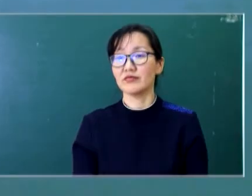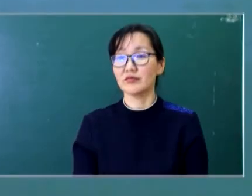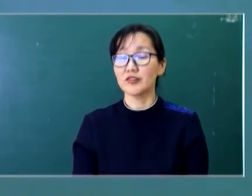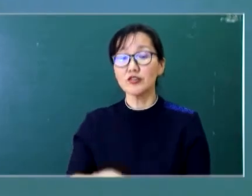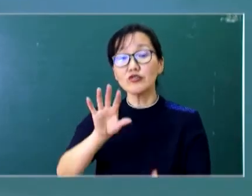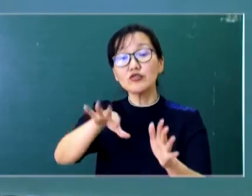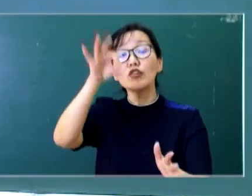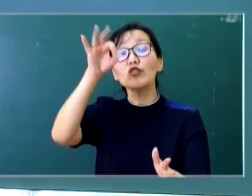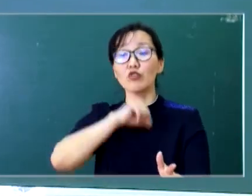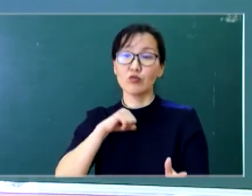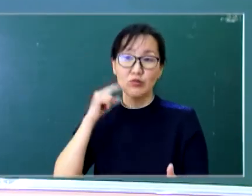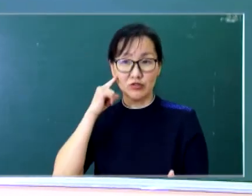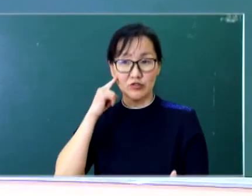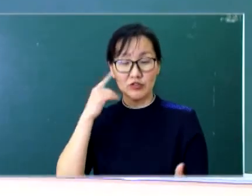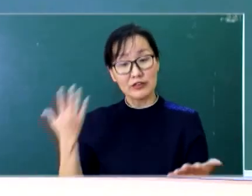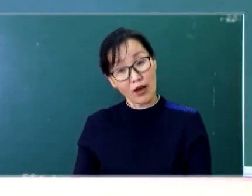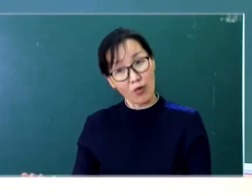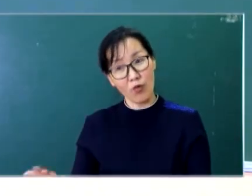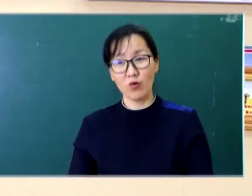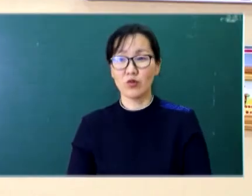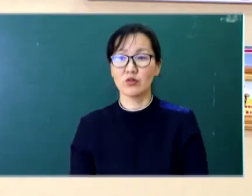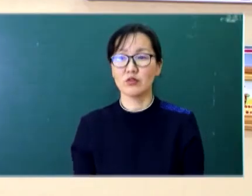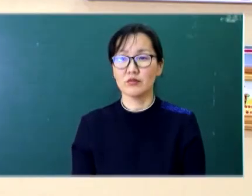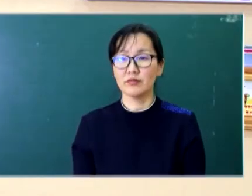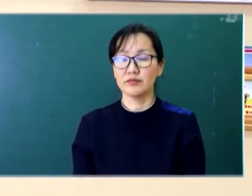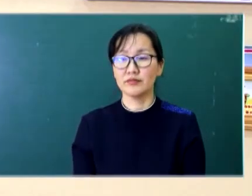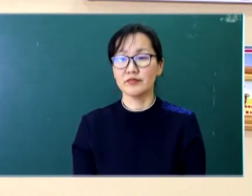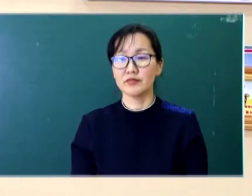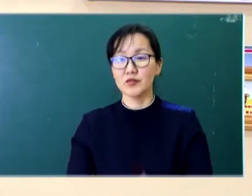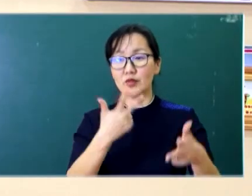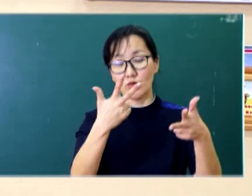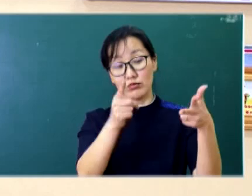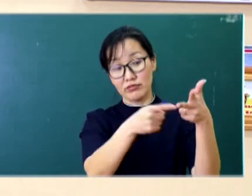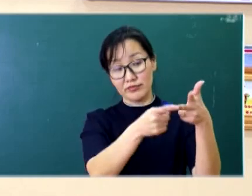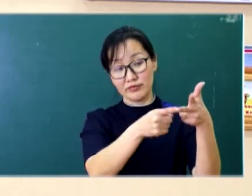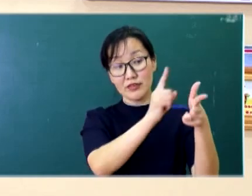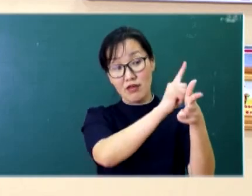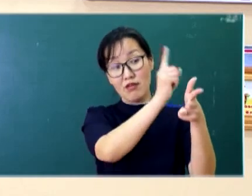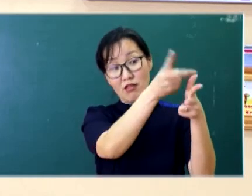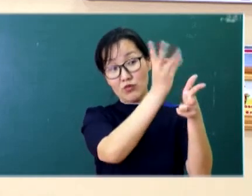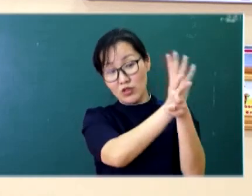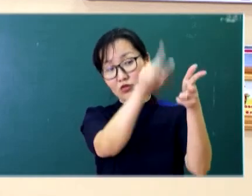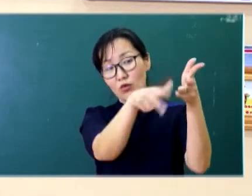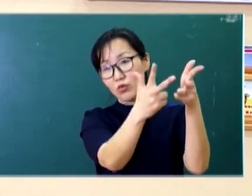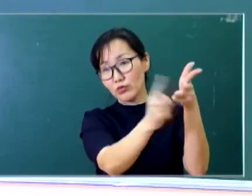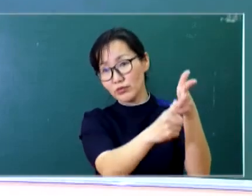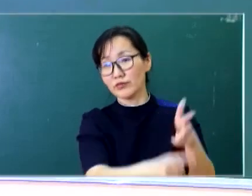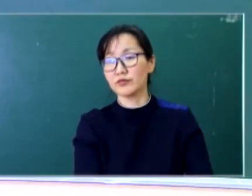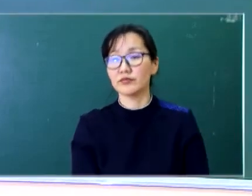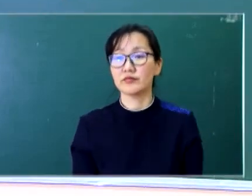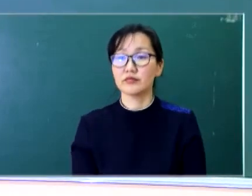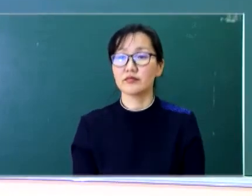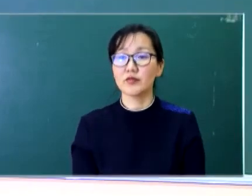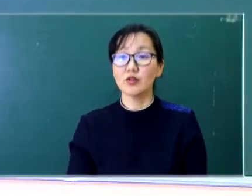За тэгвэл хэдүүлээ тоон шулуун ашиглая. Тоог таймлахдаа бид нар тоон шулуун ашиглаж таймилдаг шүү дээ. За багш нь нэг тоон шулуун